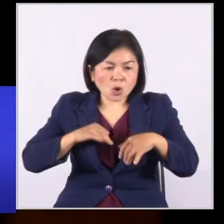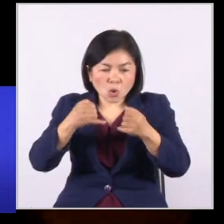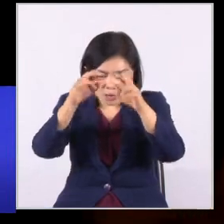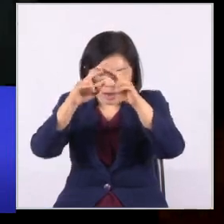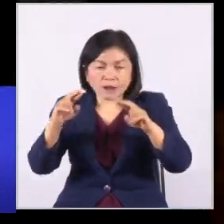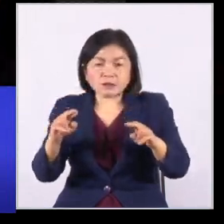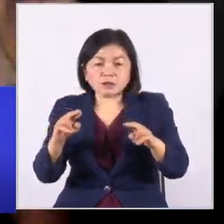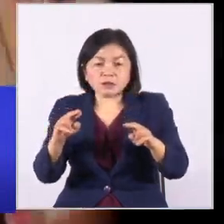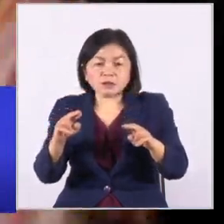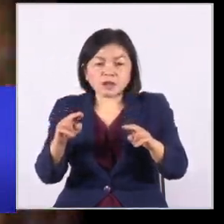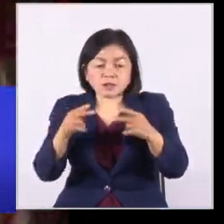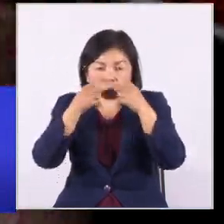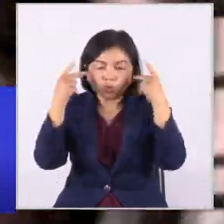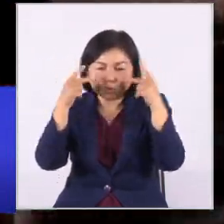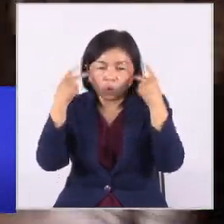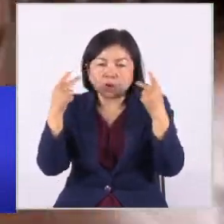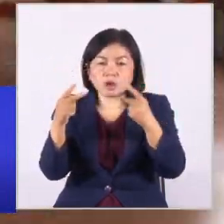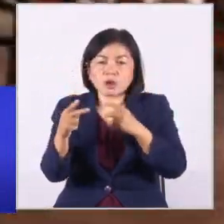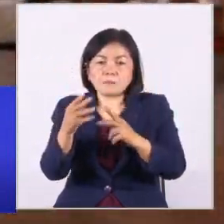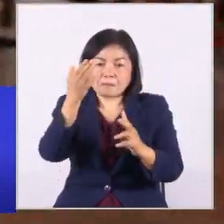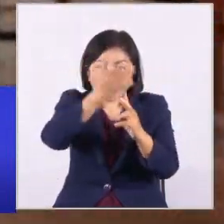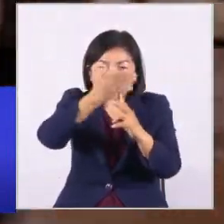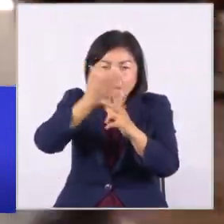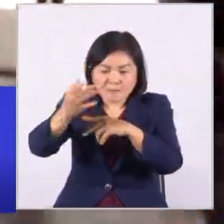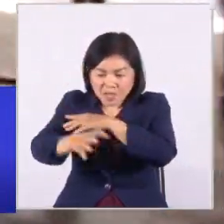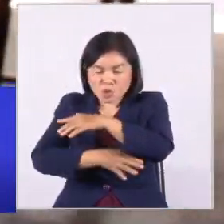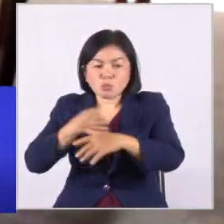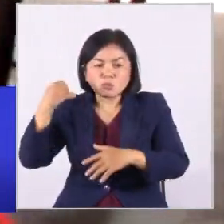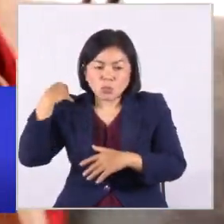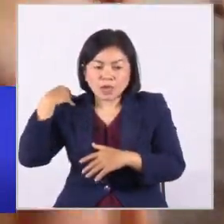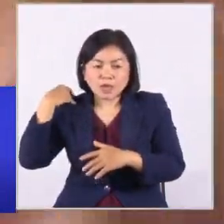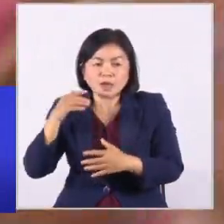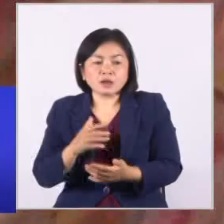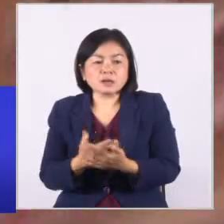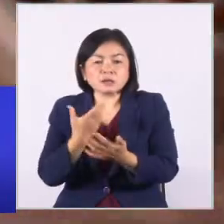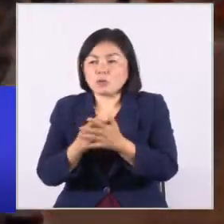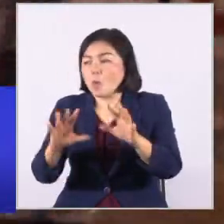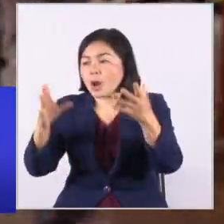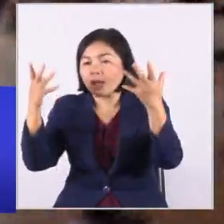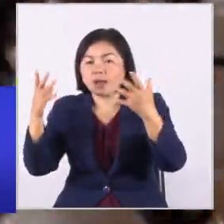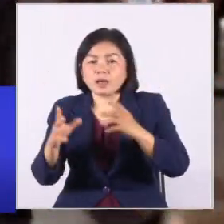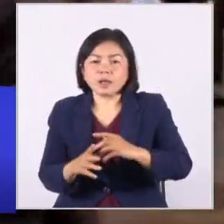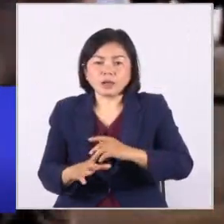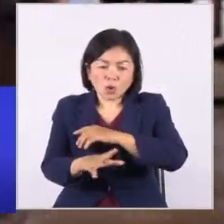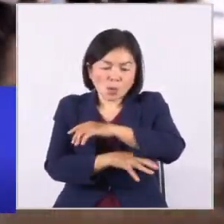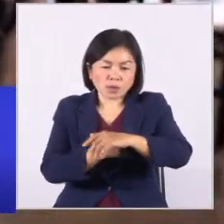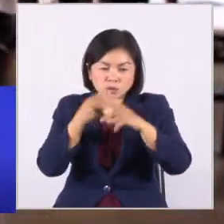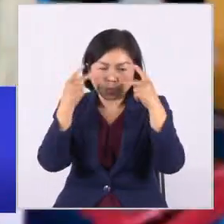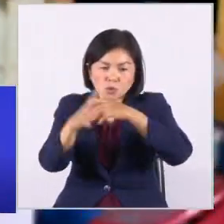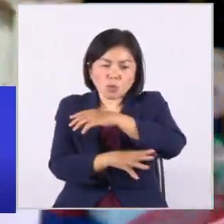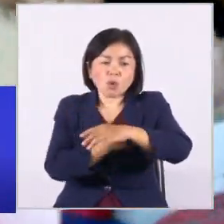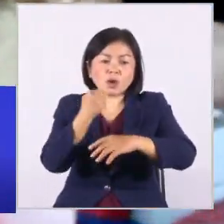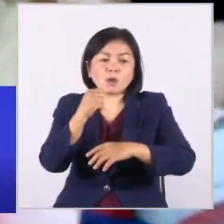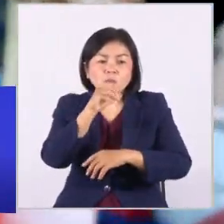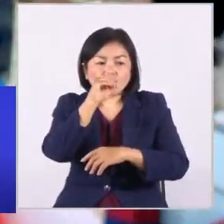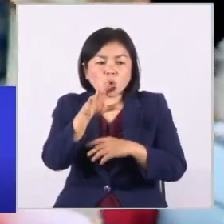นะไอ้โจรเนี่ยดูดิต้นผ้าป่ามีแต่ต้นจริง ๆ แล้วเงินไปไหนก็ถูกโจรเนี่ยขโมยไปบอกว่าเ